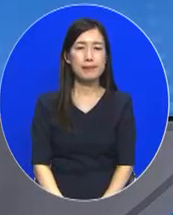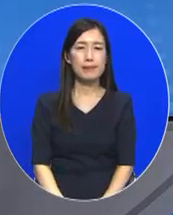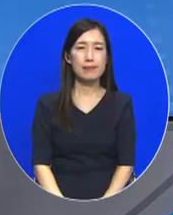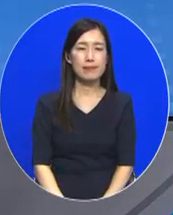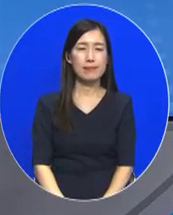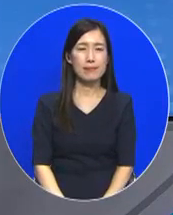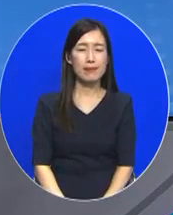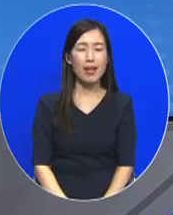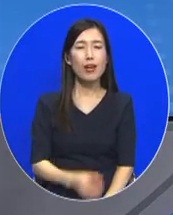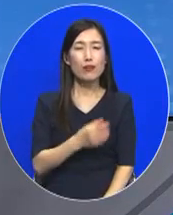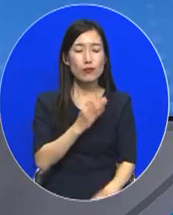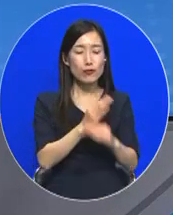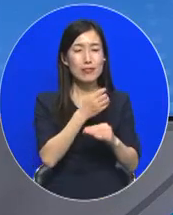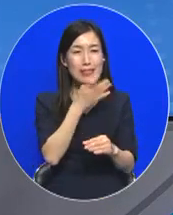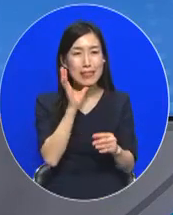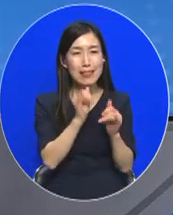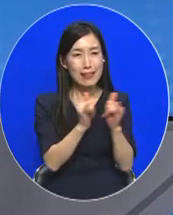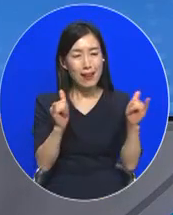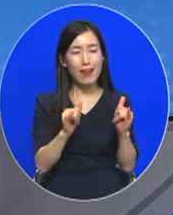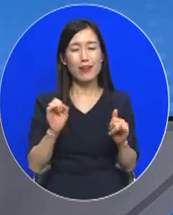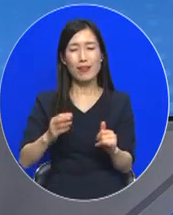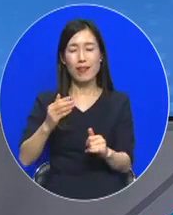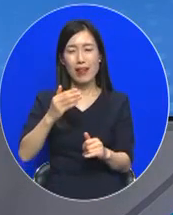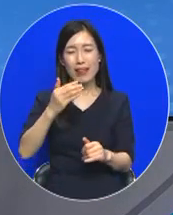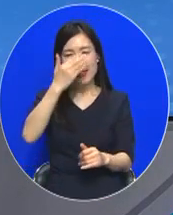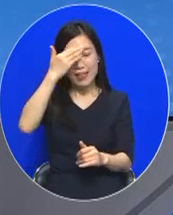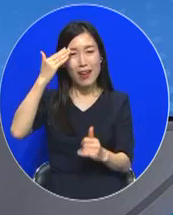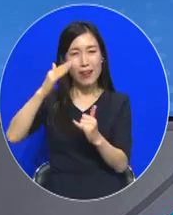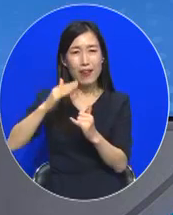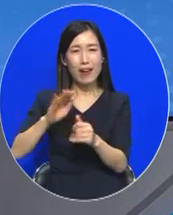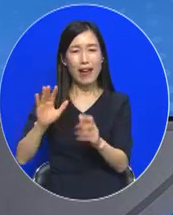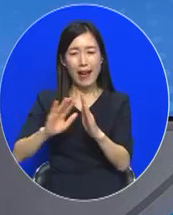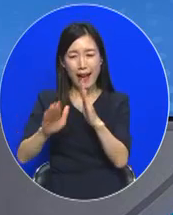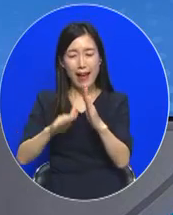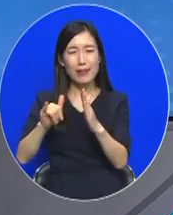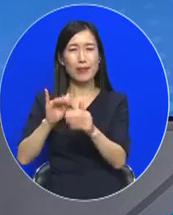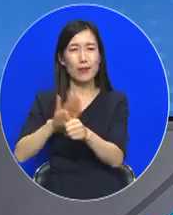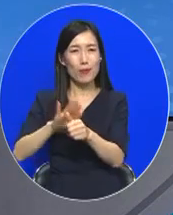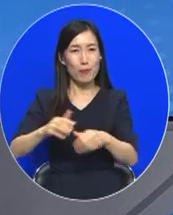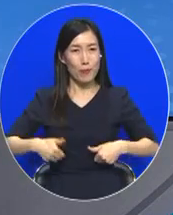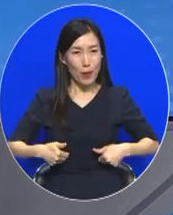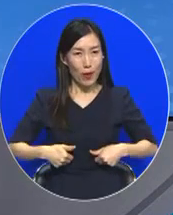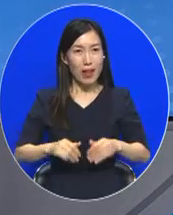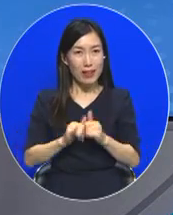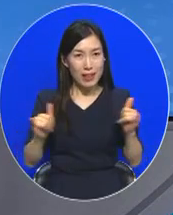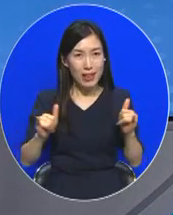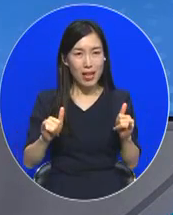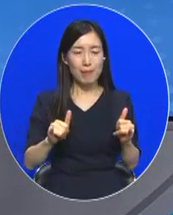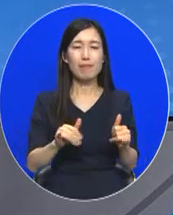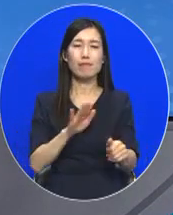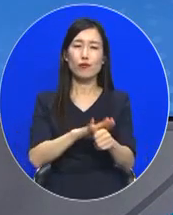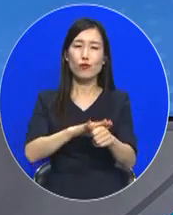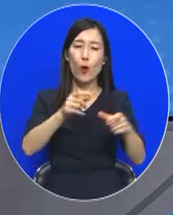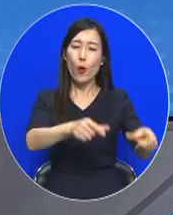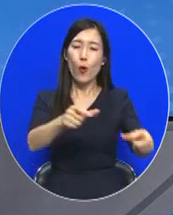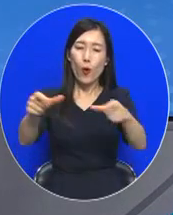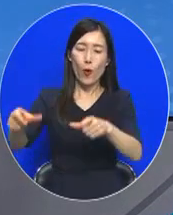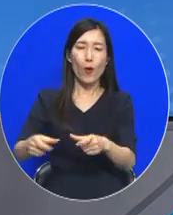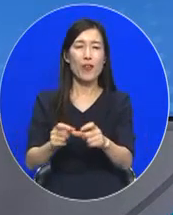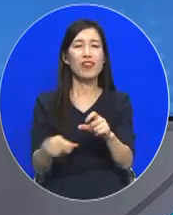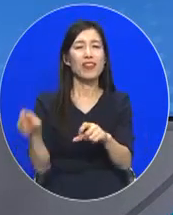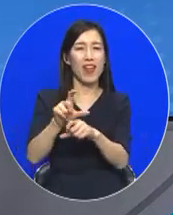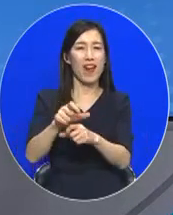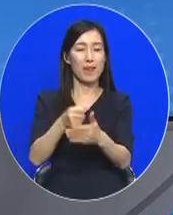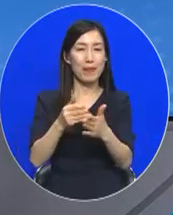도움이 필요한 중장년, 가족 돌봄 청년을 지원하는 일상 돌봄 서비스 사업 지역이 추가 선정됐습니다. 지난